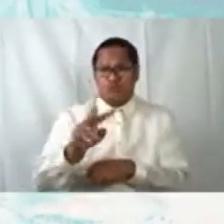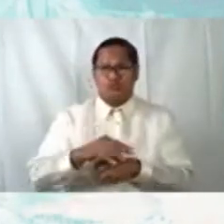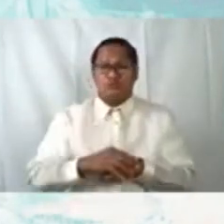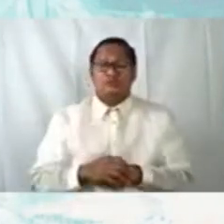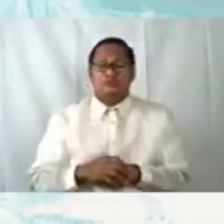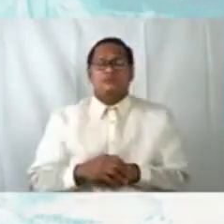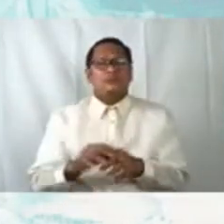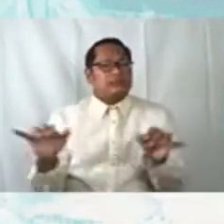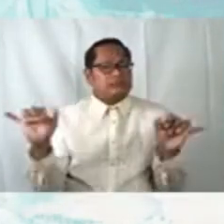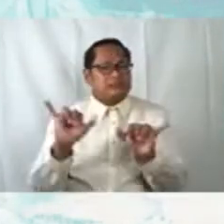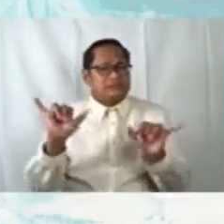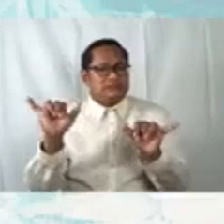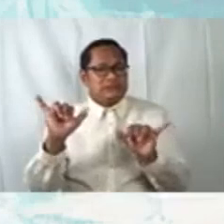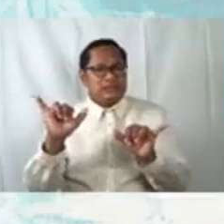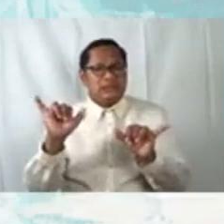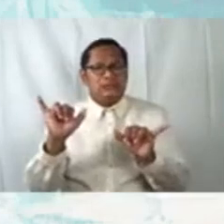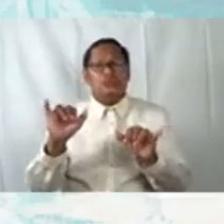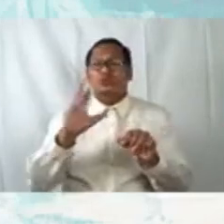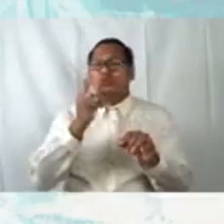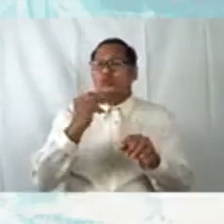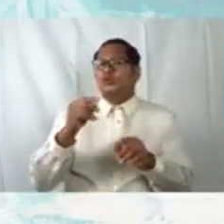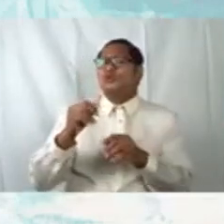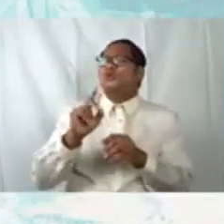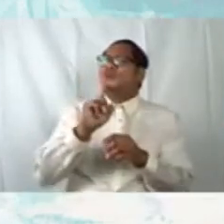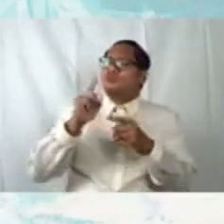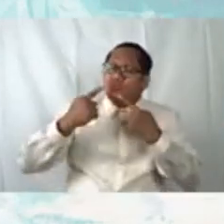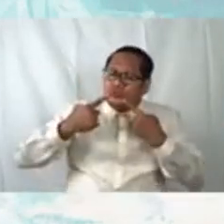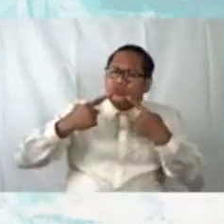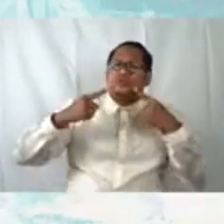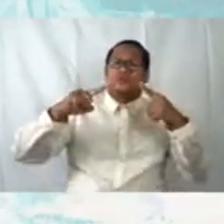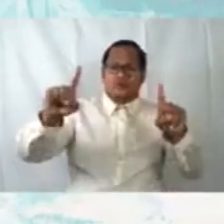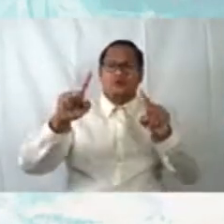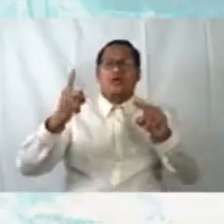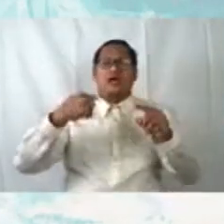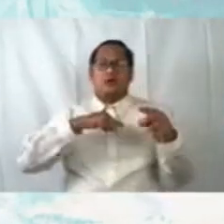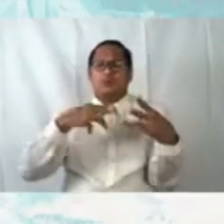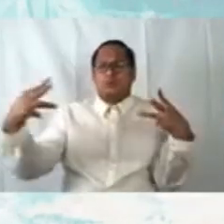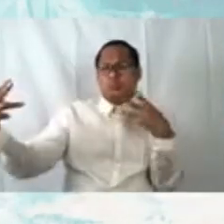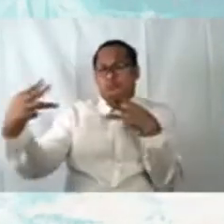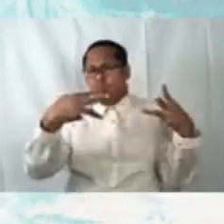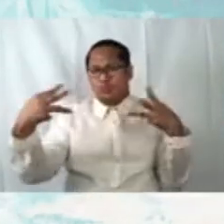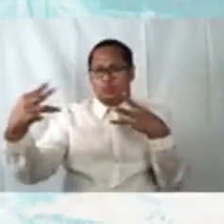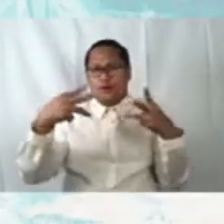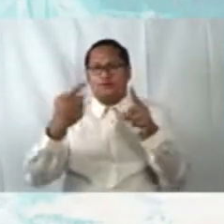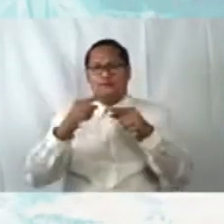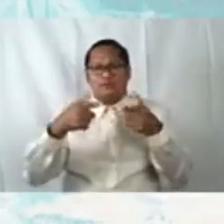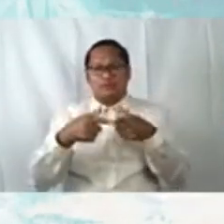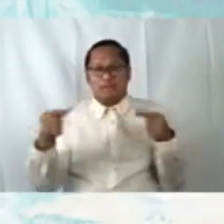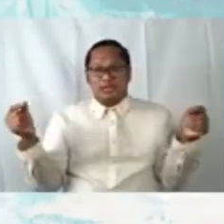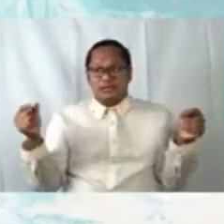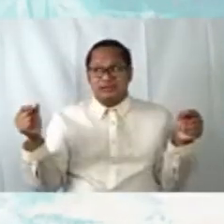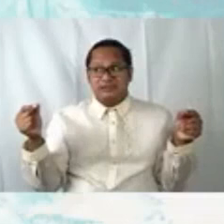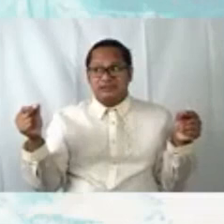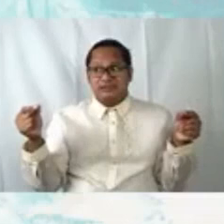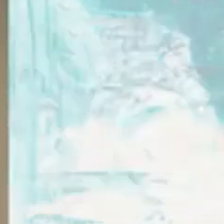pati na rin ang mga gerilya na nagtagumpay ng ating digmaan laban sa mga Hapones.